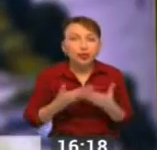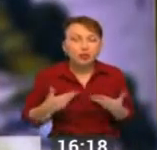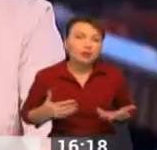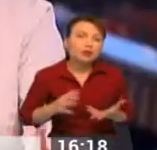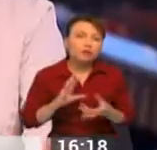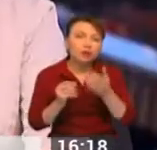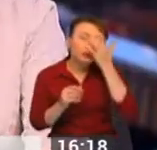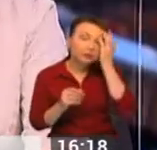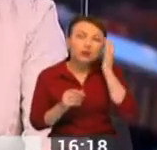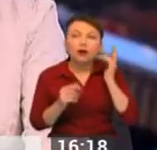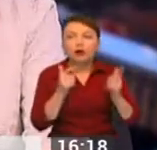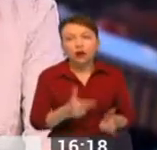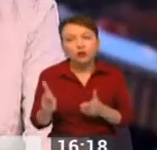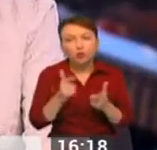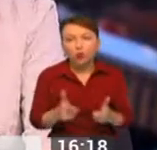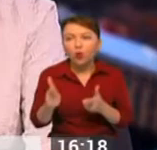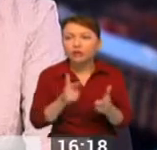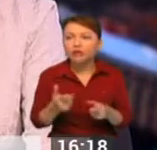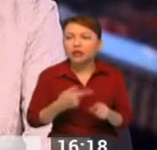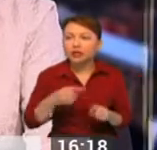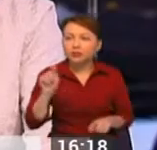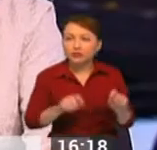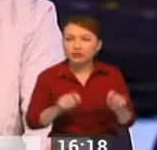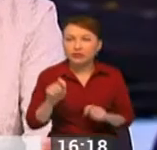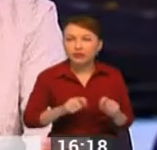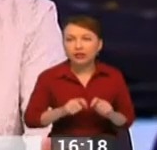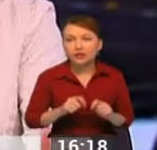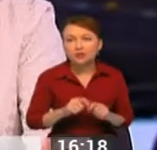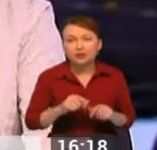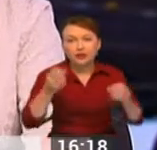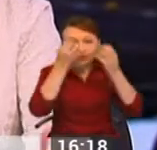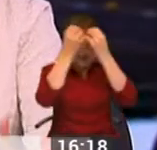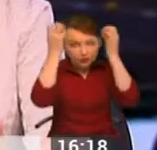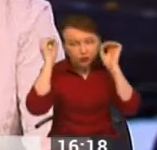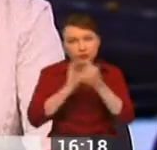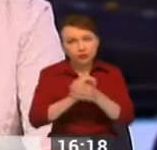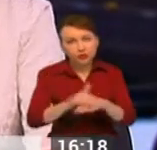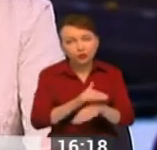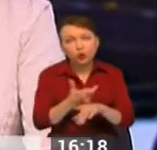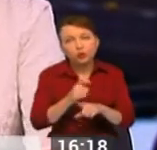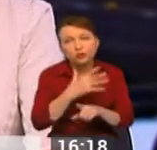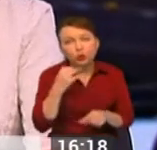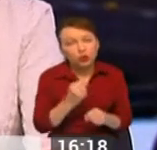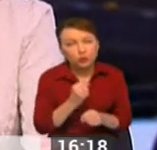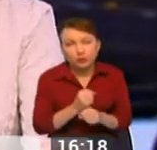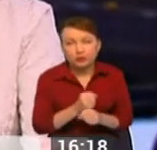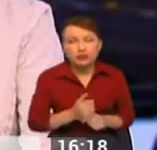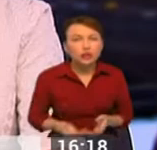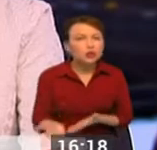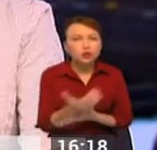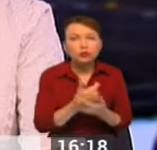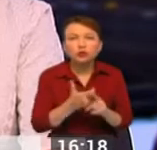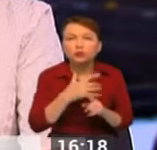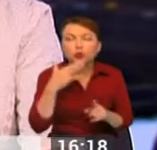общем-то, готовились к этому фестивалю «Віночок міра і добра», ми дуже багато роботи проделали. И собрали очень